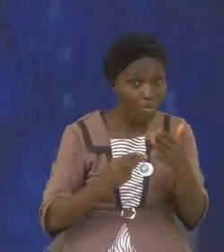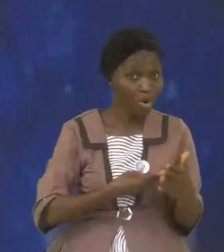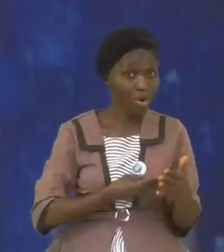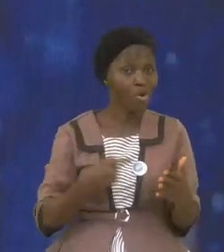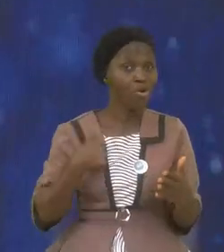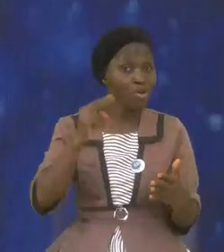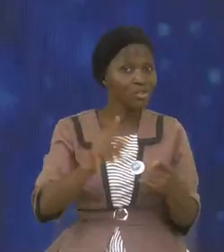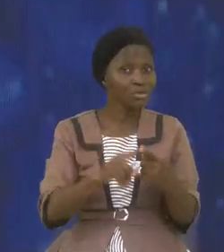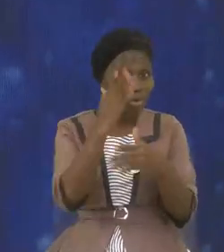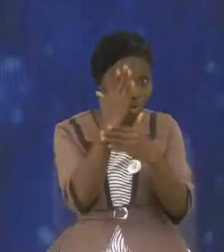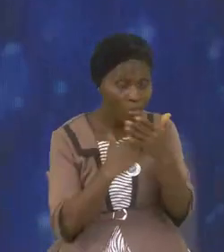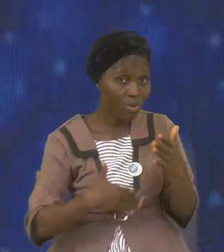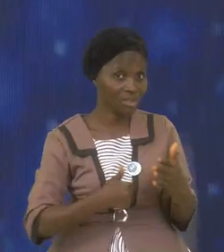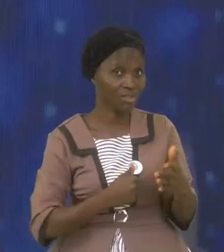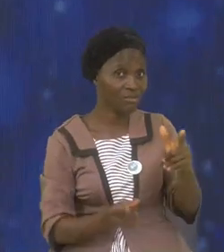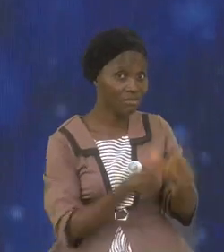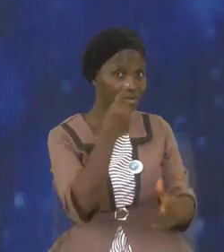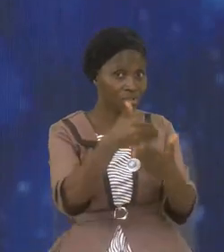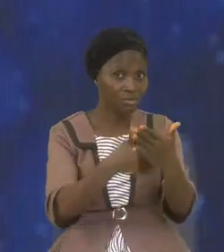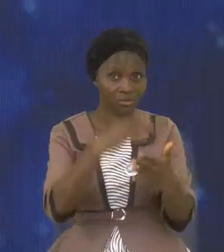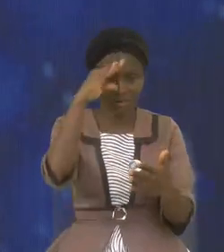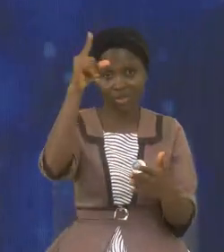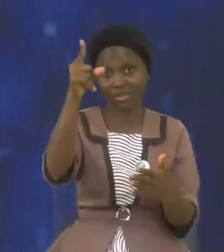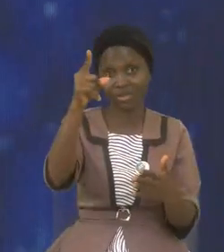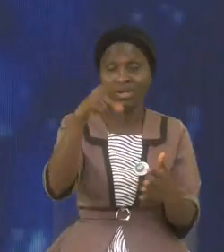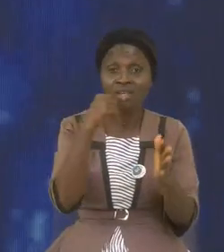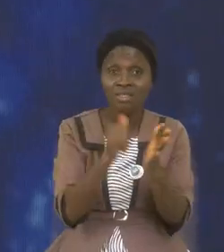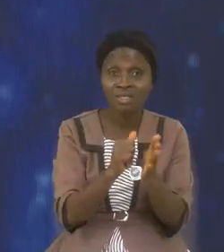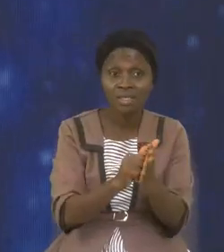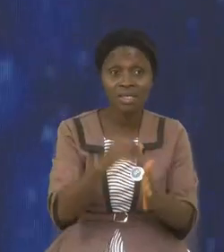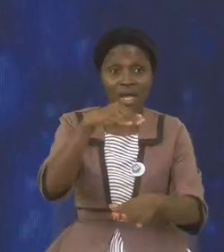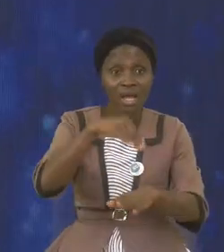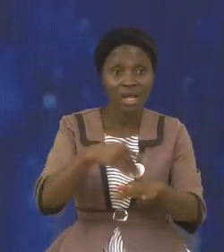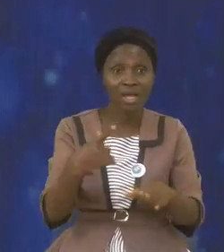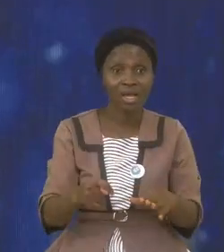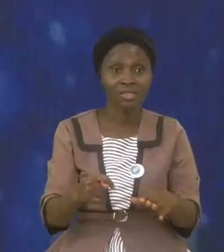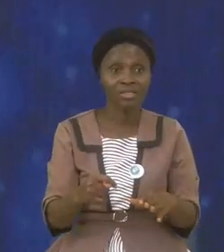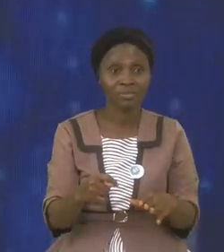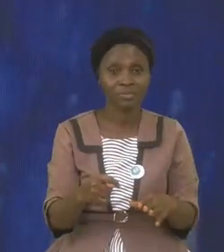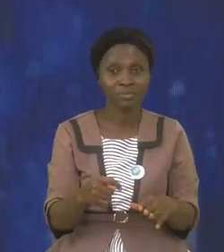n'importe quel homme. Mais c'est pourquoi, avant de nous humilier, nous nous humilions devant lui.